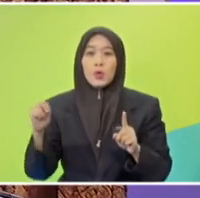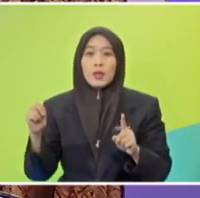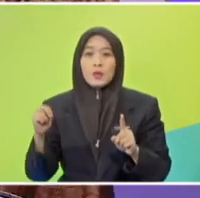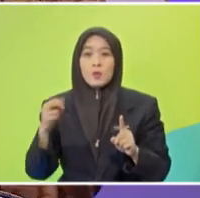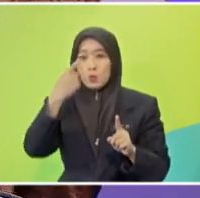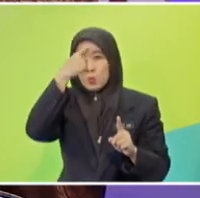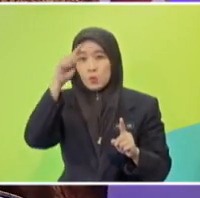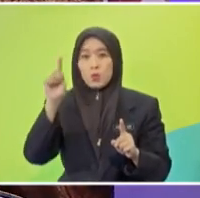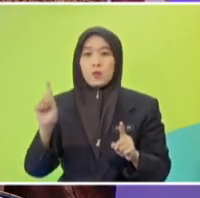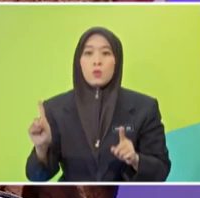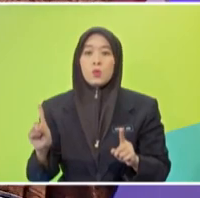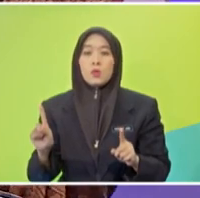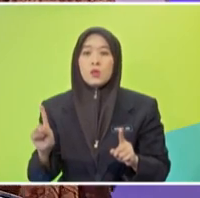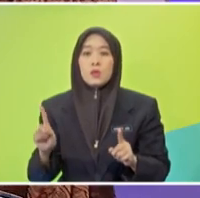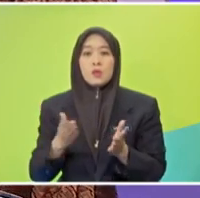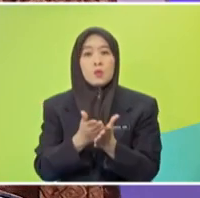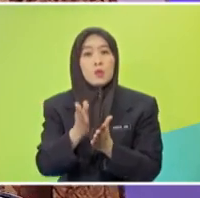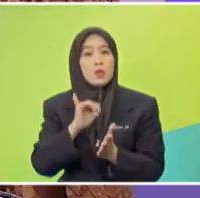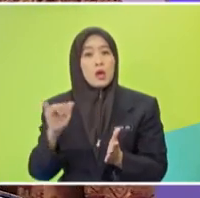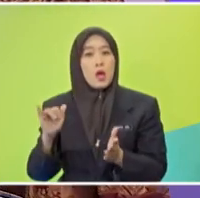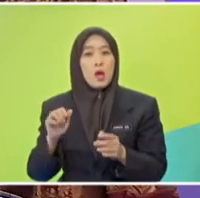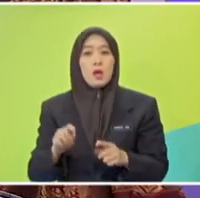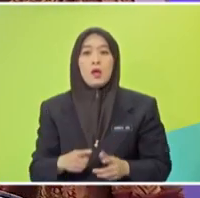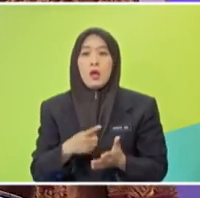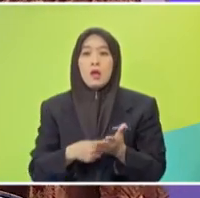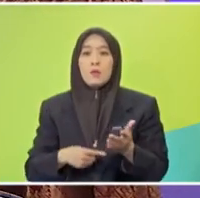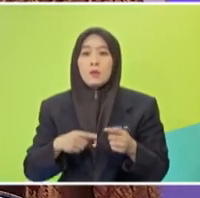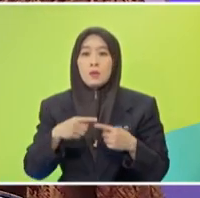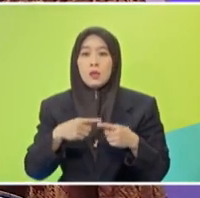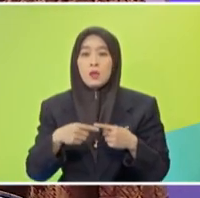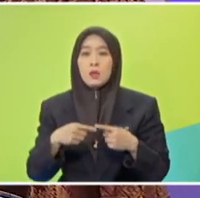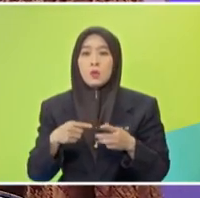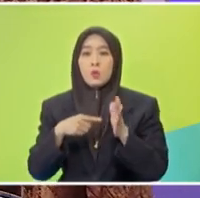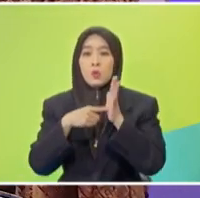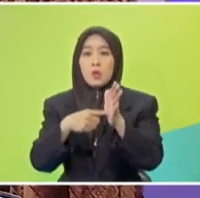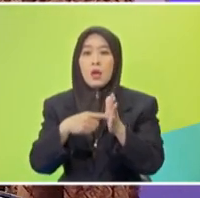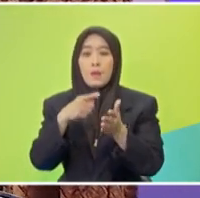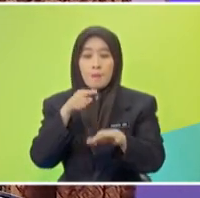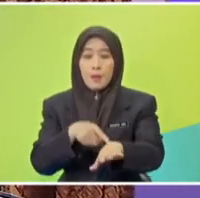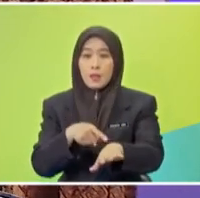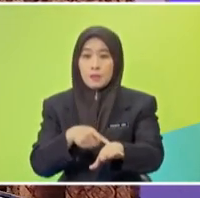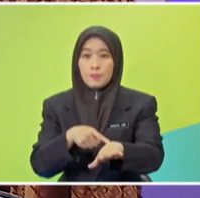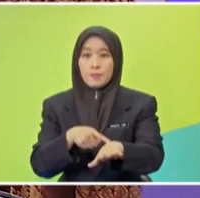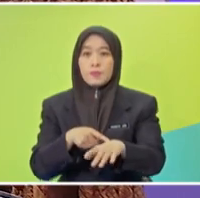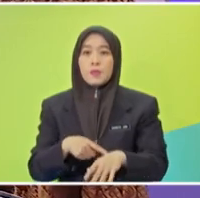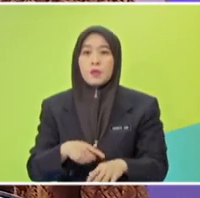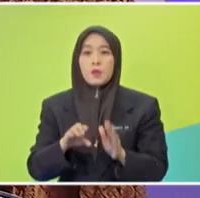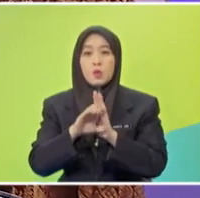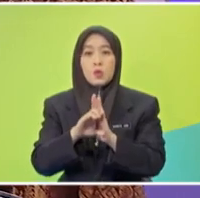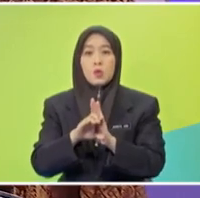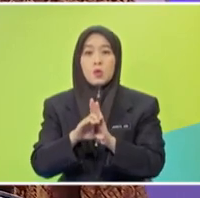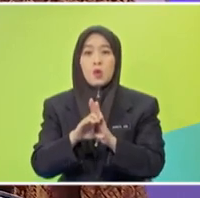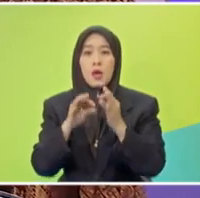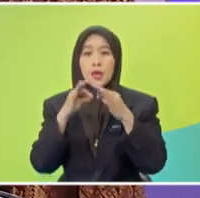sesuatu Oke seterusnya apabila menunjukkan masa oke suntuk Ayah apabila